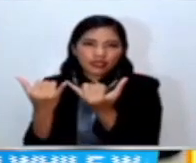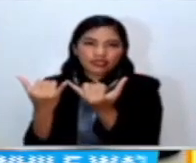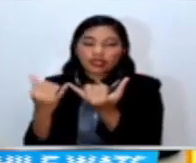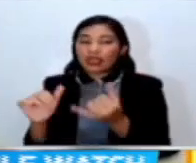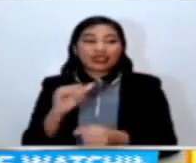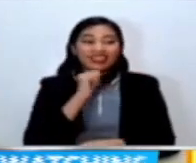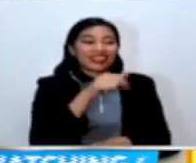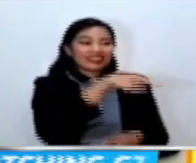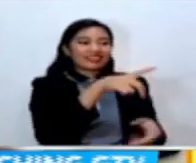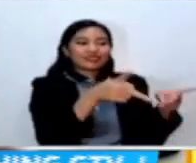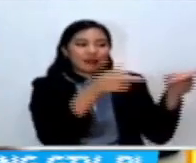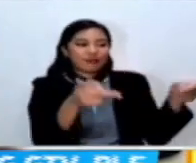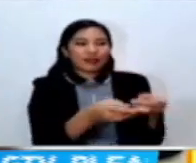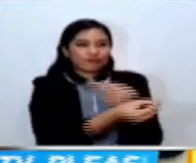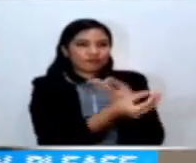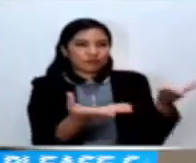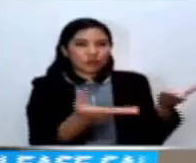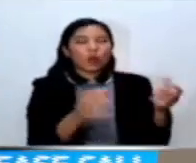super spreader event.